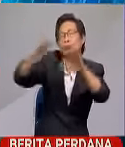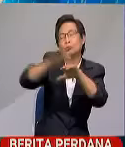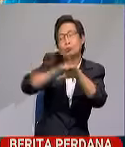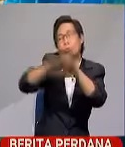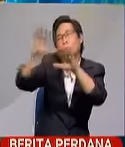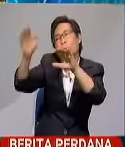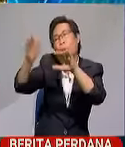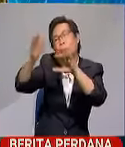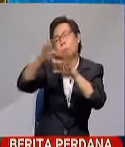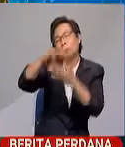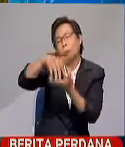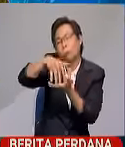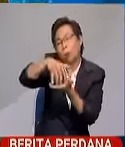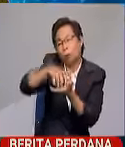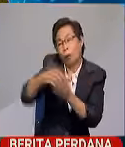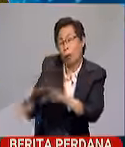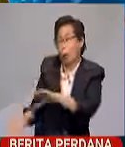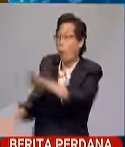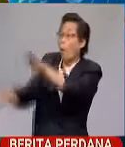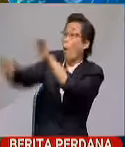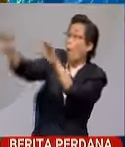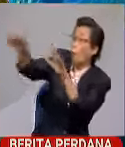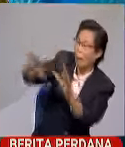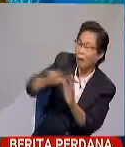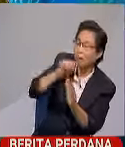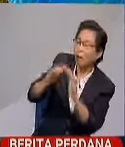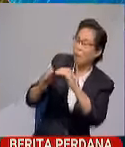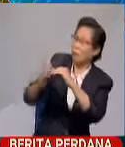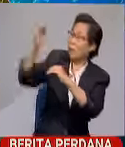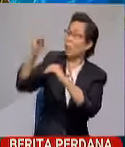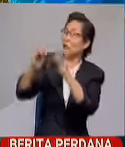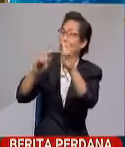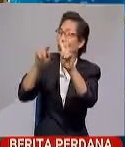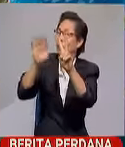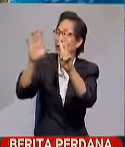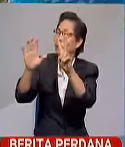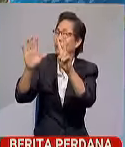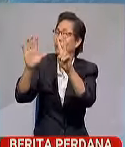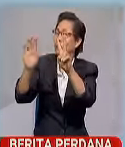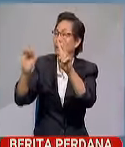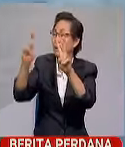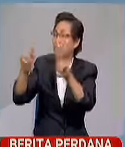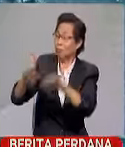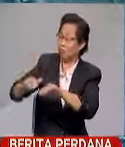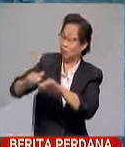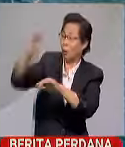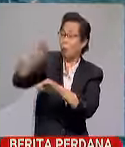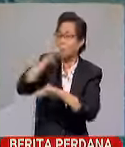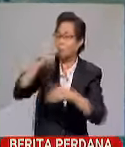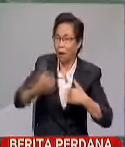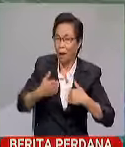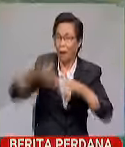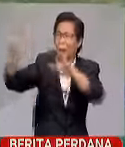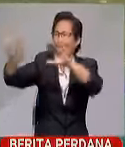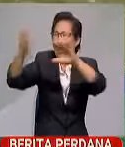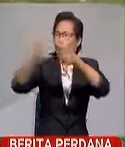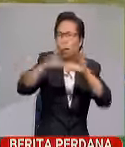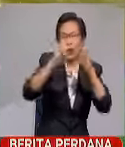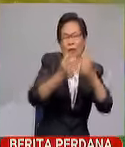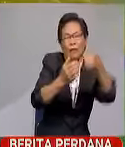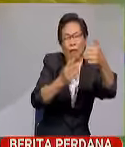perlahan dan lemah. Ketinggian ombak juga tidak melebihi 2.5 meter. Amaran angin kencang serta log bergelora kategori pertama dan